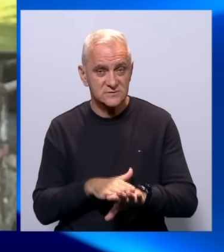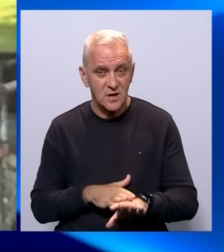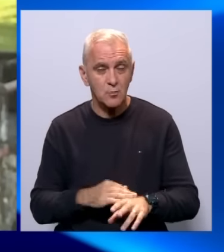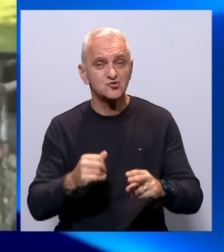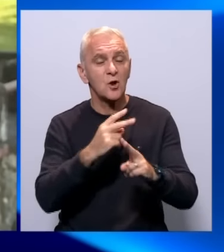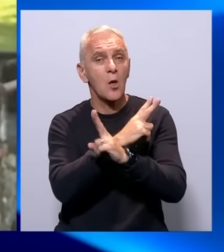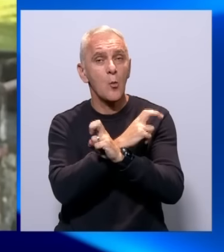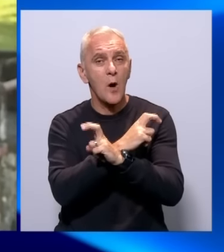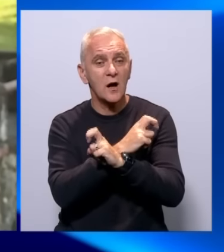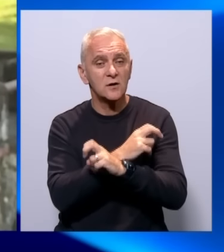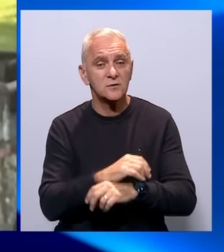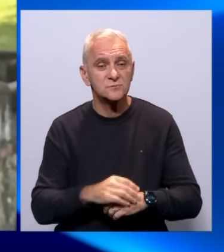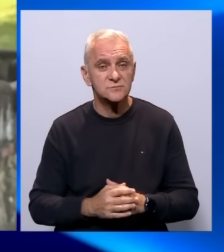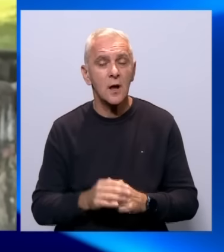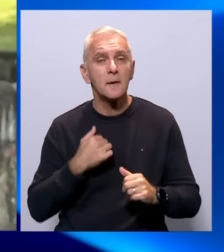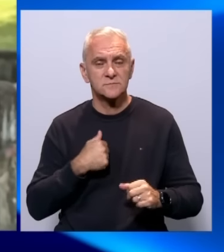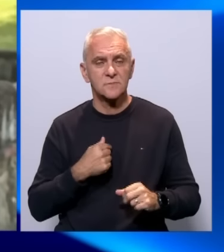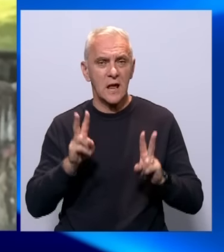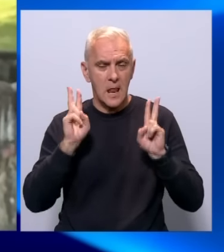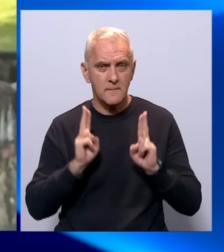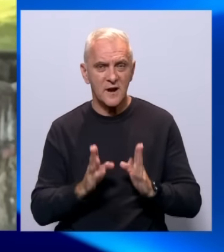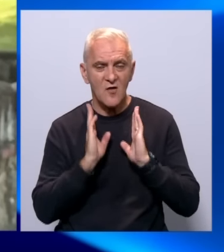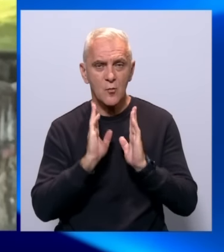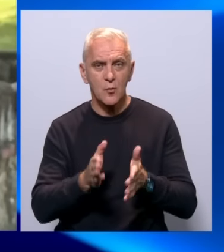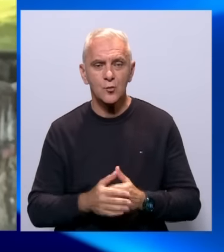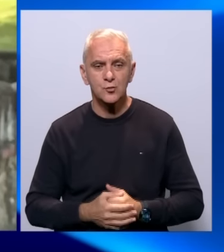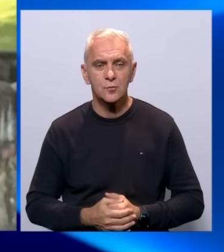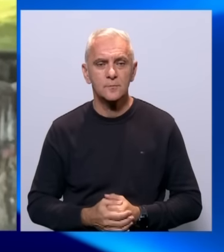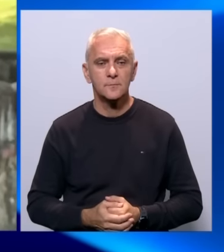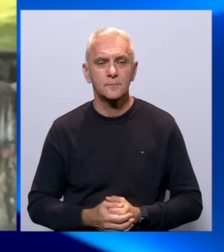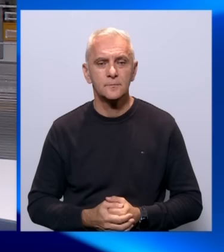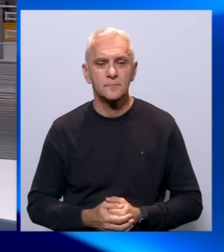Austriji, da smo na pravom putu.